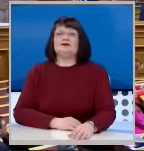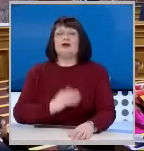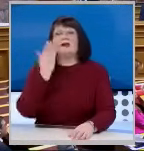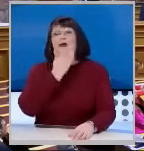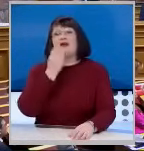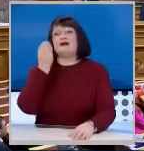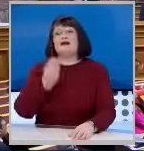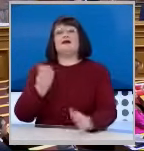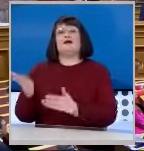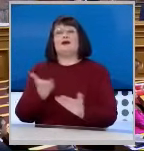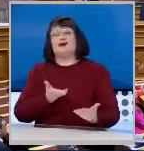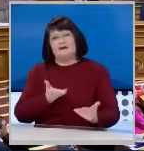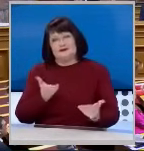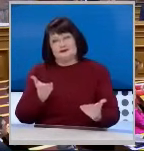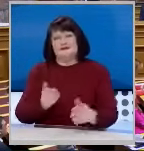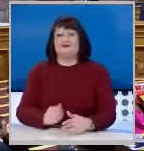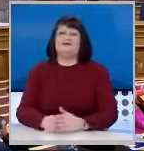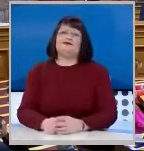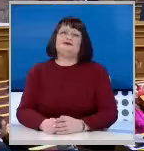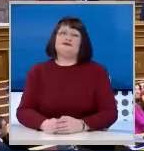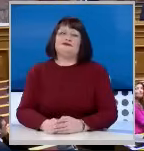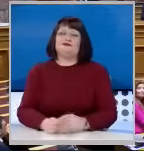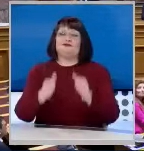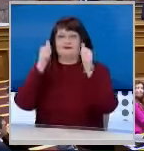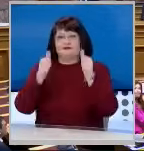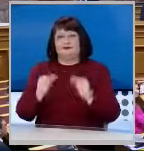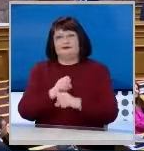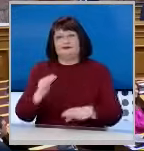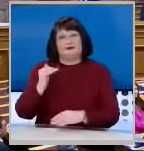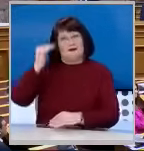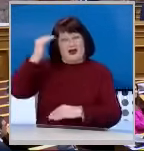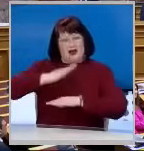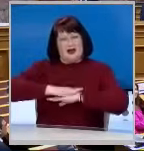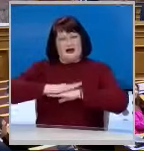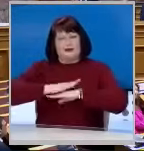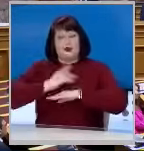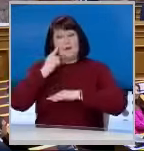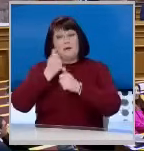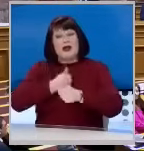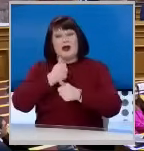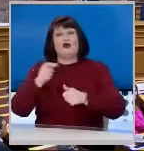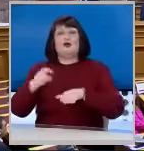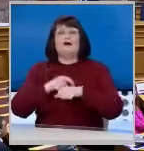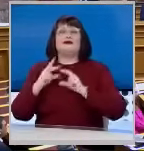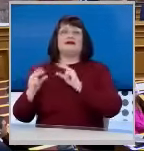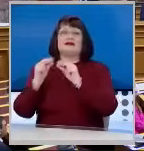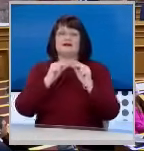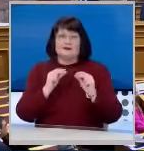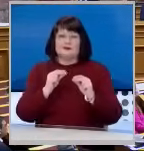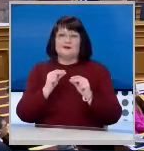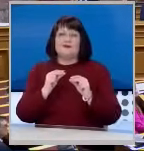καλωσορίσουμε στη βουλή γίνεται γνωστό στο σώμα ότι από τα άνω δυτικά θεωρεία παρακολουθούν τη συνεδρίαση αφού